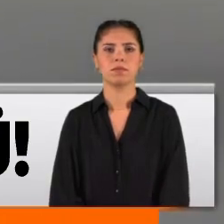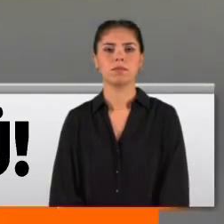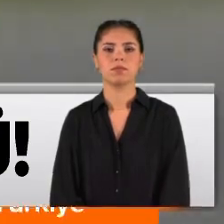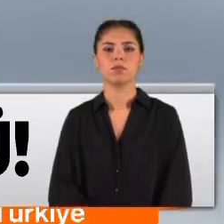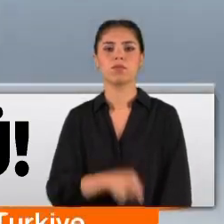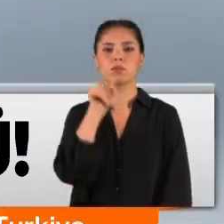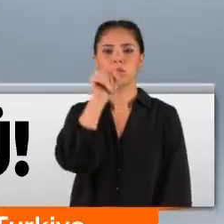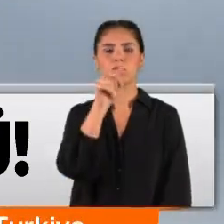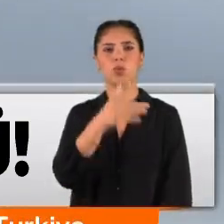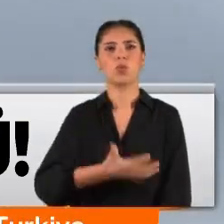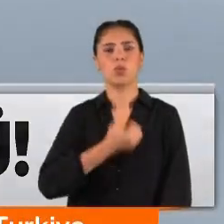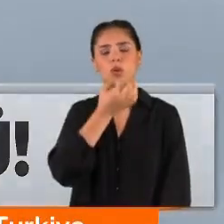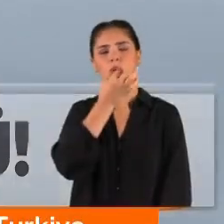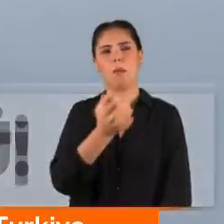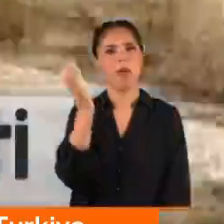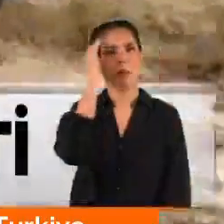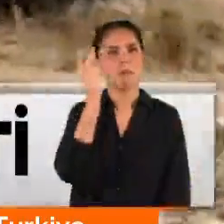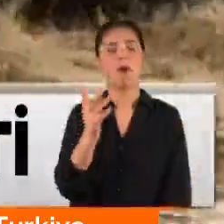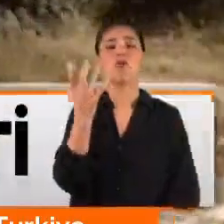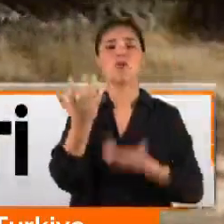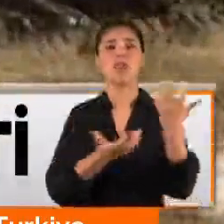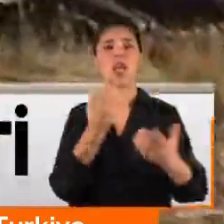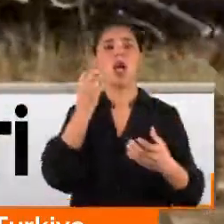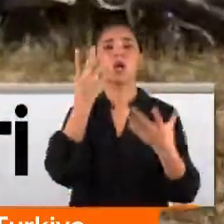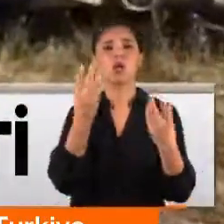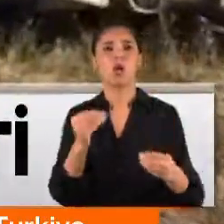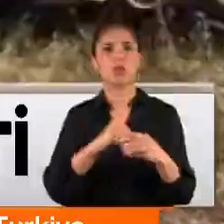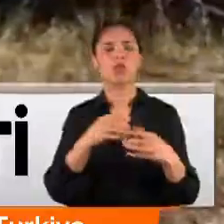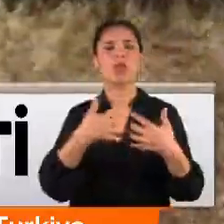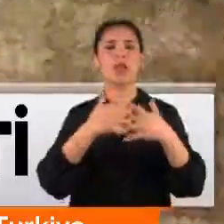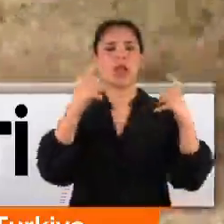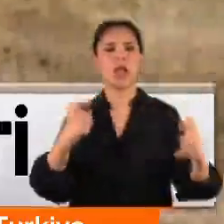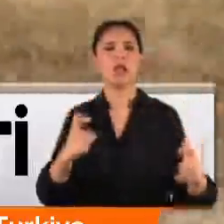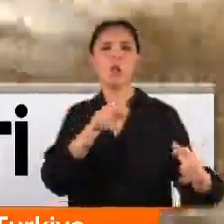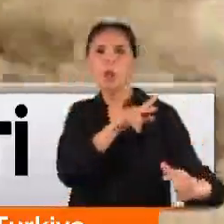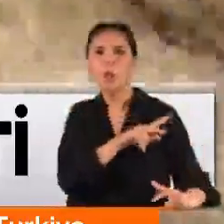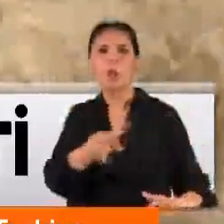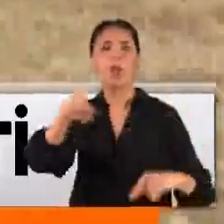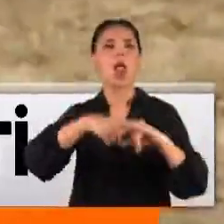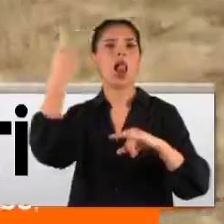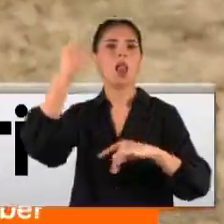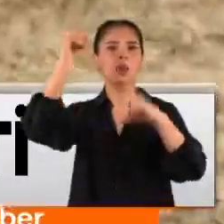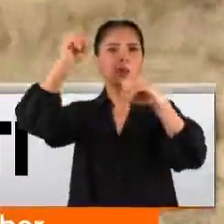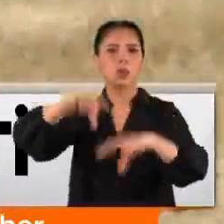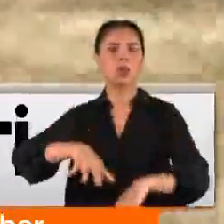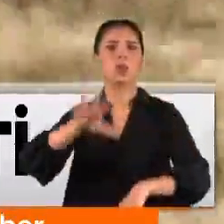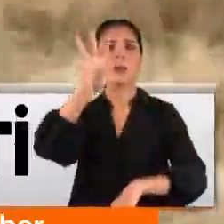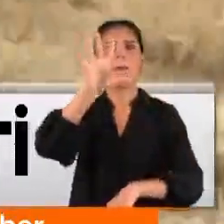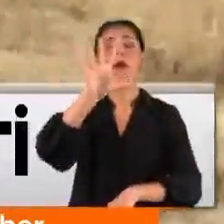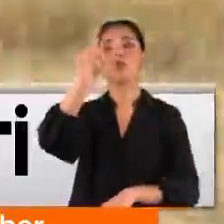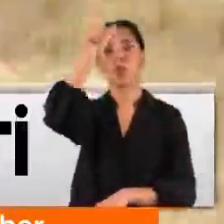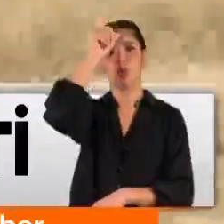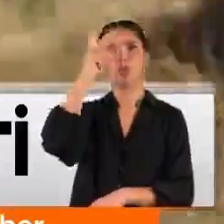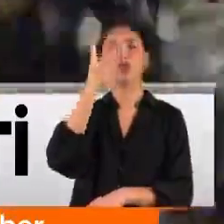Ve bu da üzücü haberin öznesi. Yangına müdahale için Kastamonu'dan yola çıkan bir helikopter düştü. 5 Türk, 2